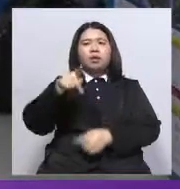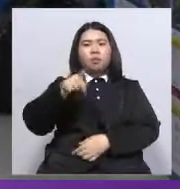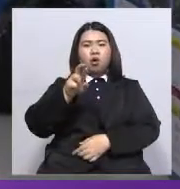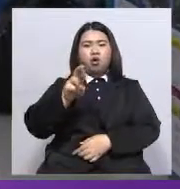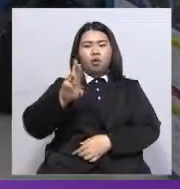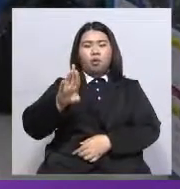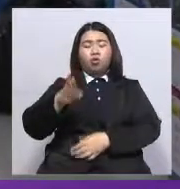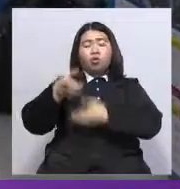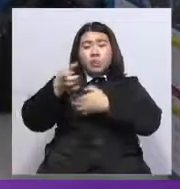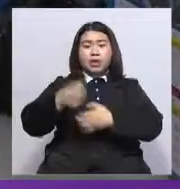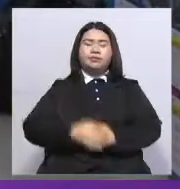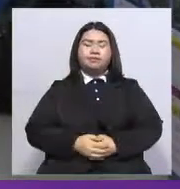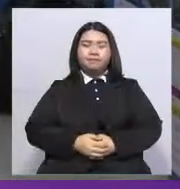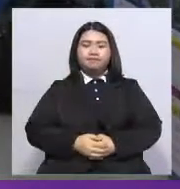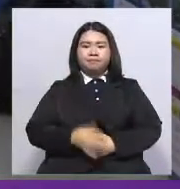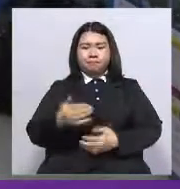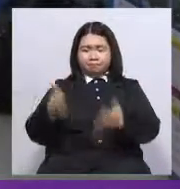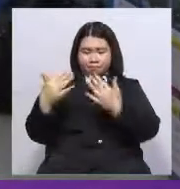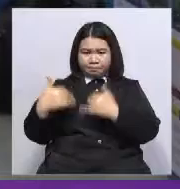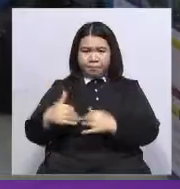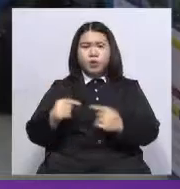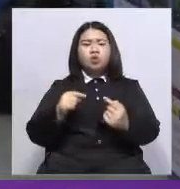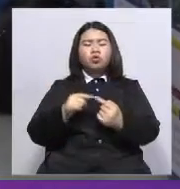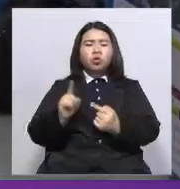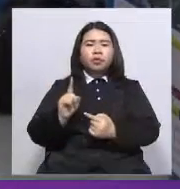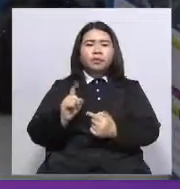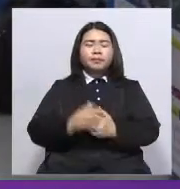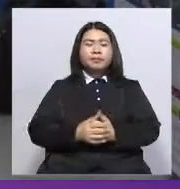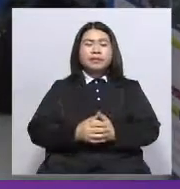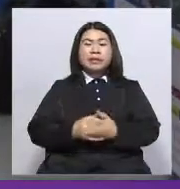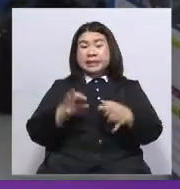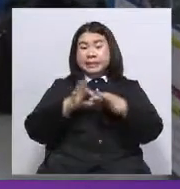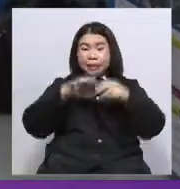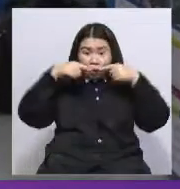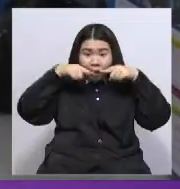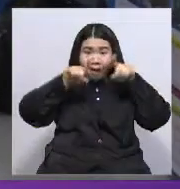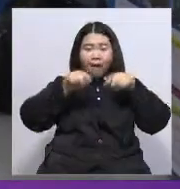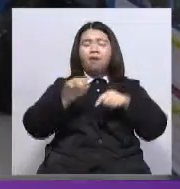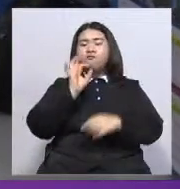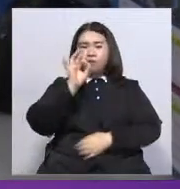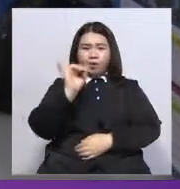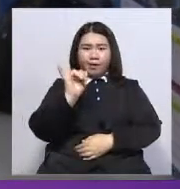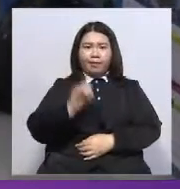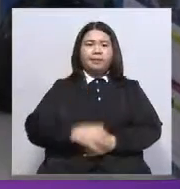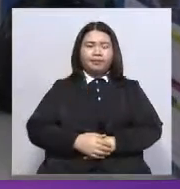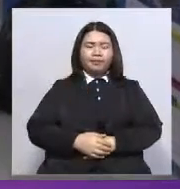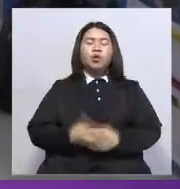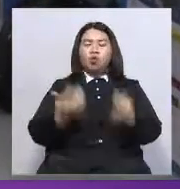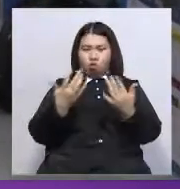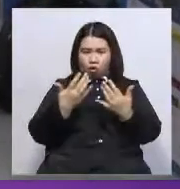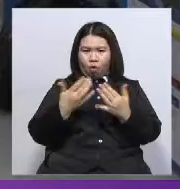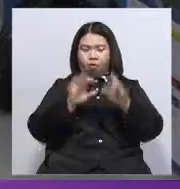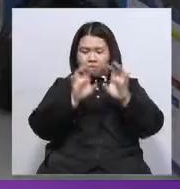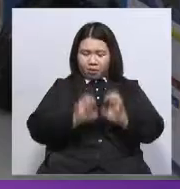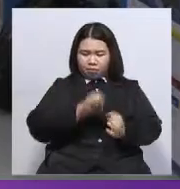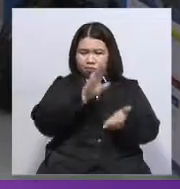การครอบครองอาวุธปืนค่ะส่วนในเรื่องของการครอบครองงาช้างนั้นยังไม่ได้ส่งฟ้องนะคะเพราะว่ายังต้องรอสำนว